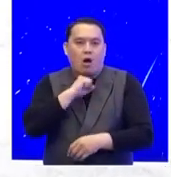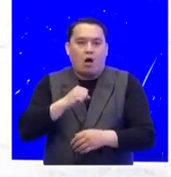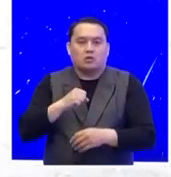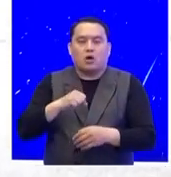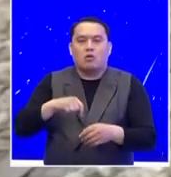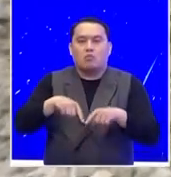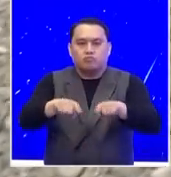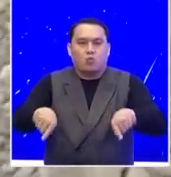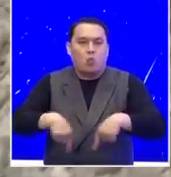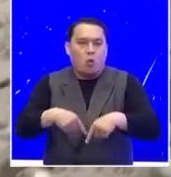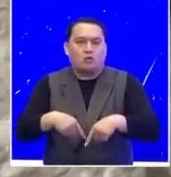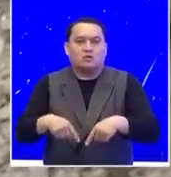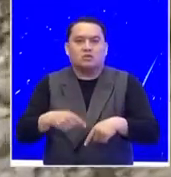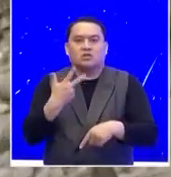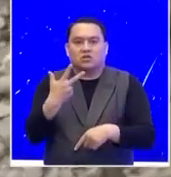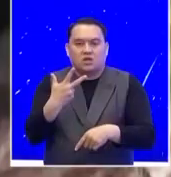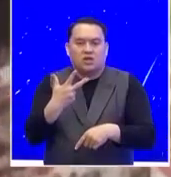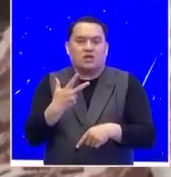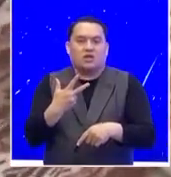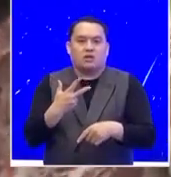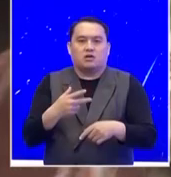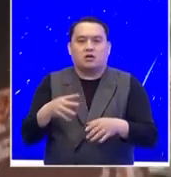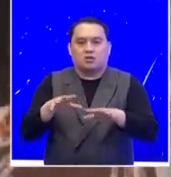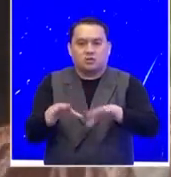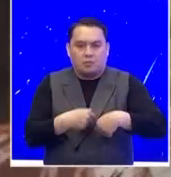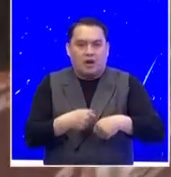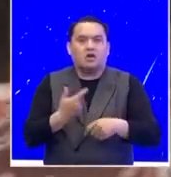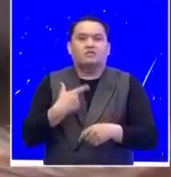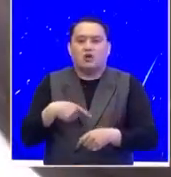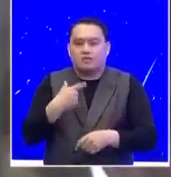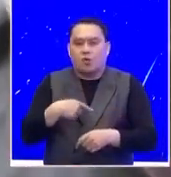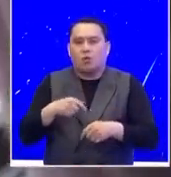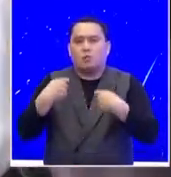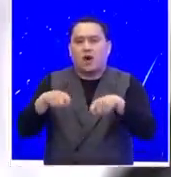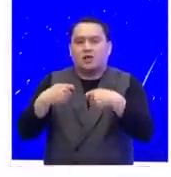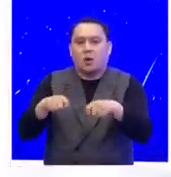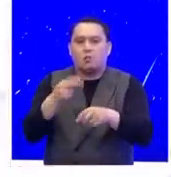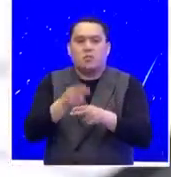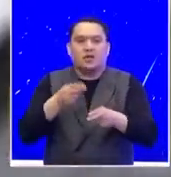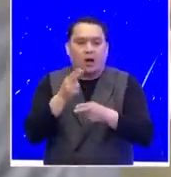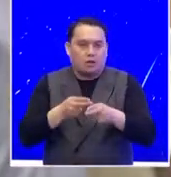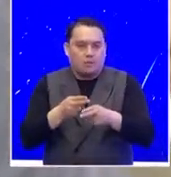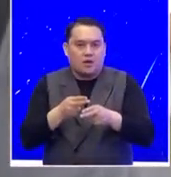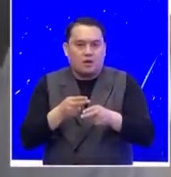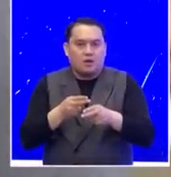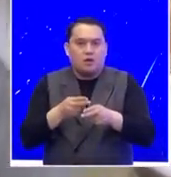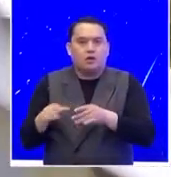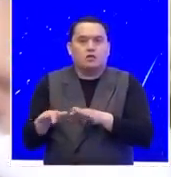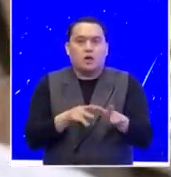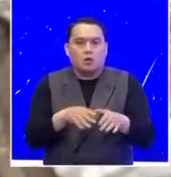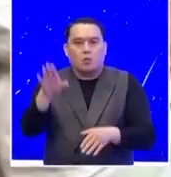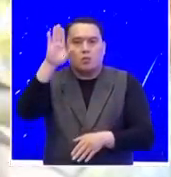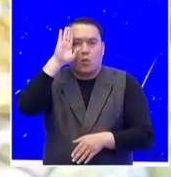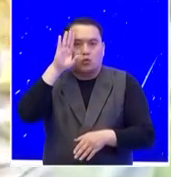и по улице Алдабергенова сняли 3 чугунных канализационных люка, которые сдали в пункты приема металлолома. На дело